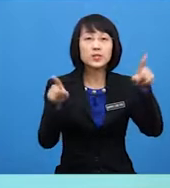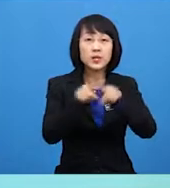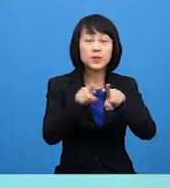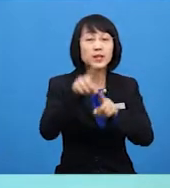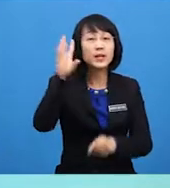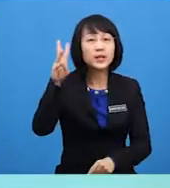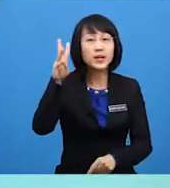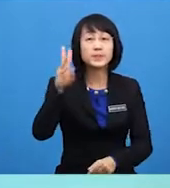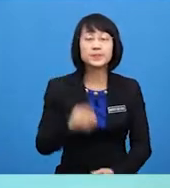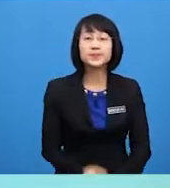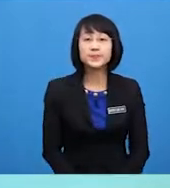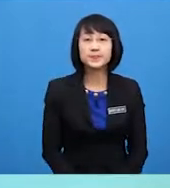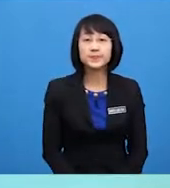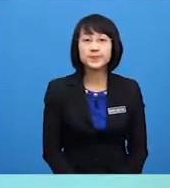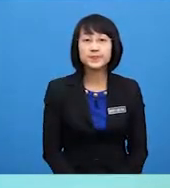3 darab 2 sama dengan 6.